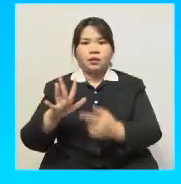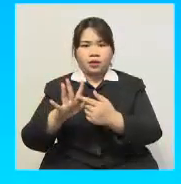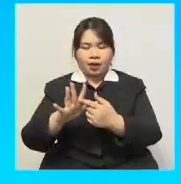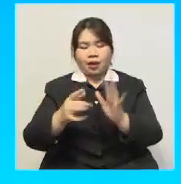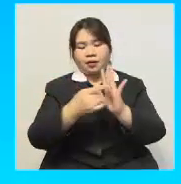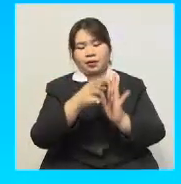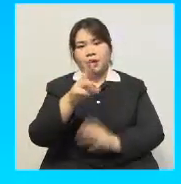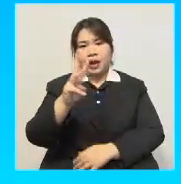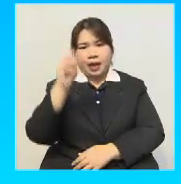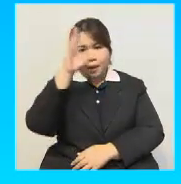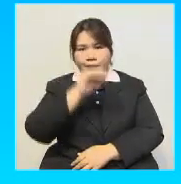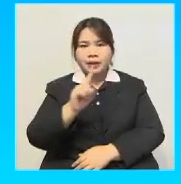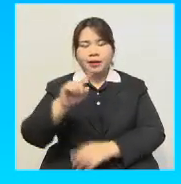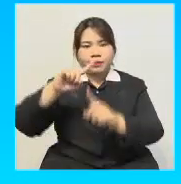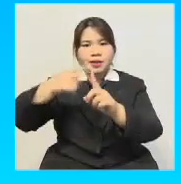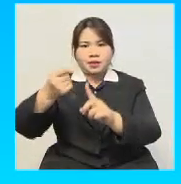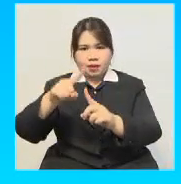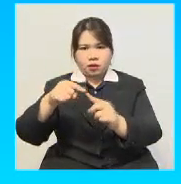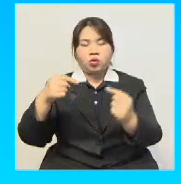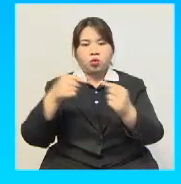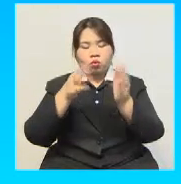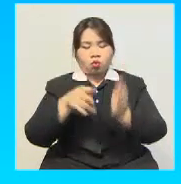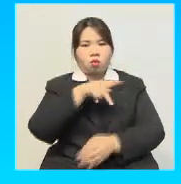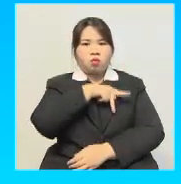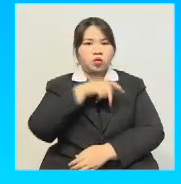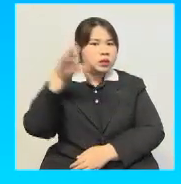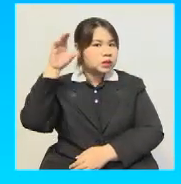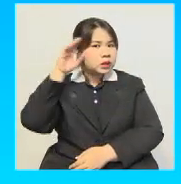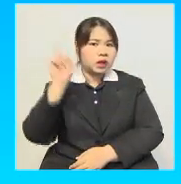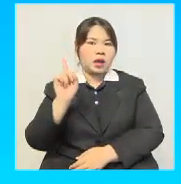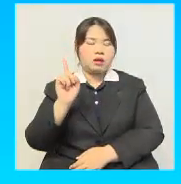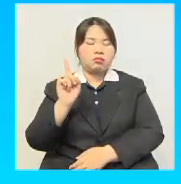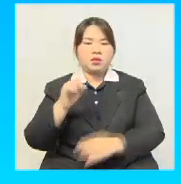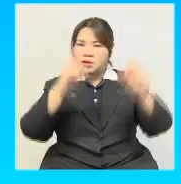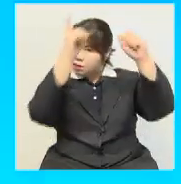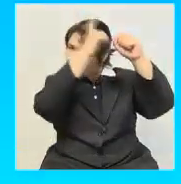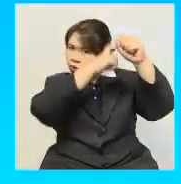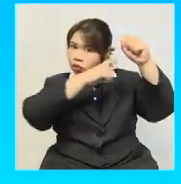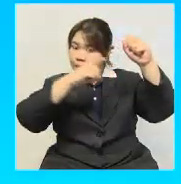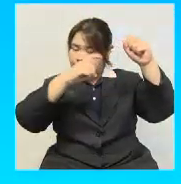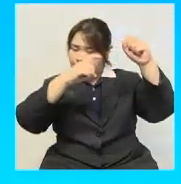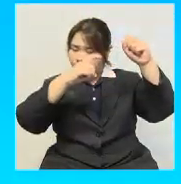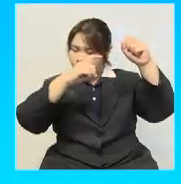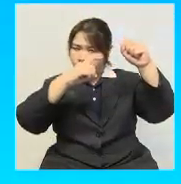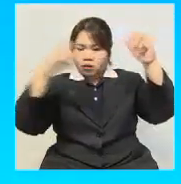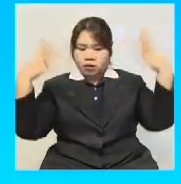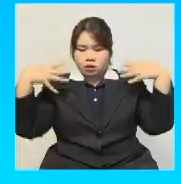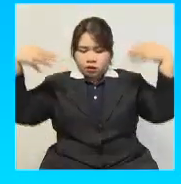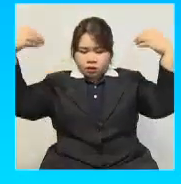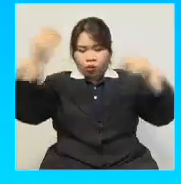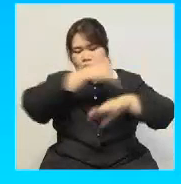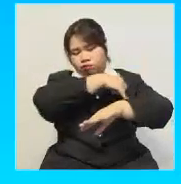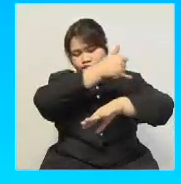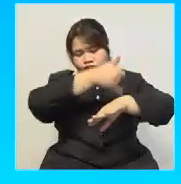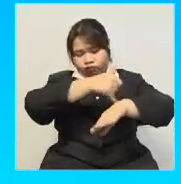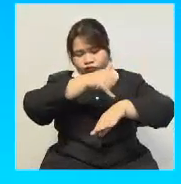ม1ค่ำเดือน11ซึ่งตามความเชื่อของพุทธศาสนิกชนนะคะเชื่อกันว่าเป็นวันที่พระพุทธเจ้าเสด็จลงมาจากสวรรค์ชั้นดาวดึงส์หลัง